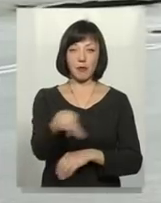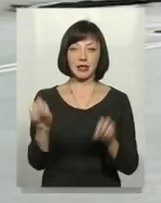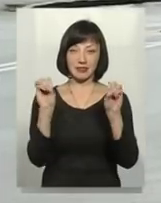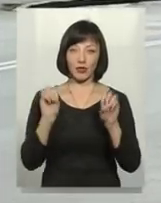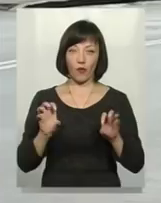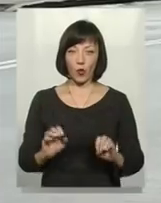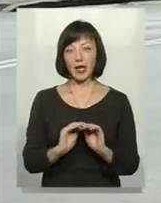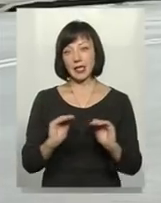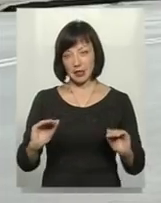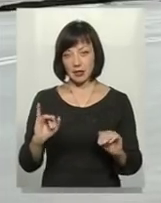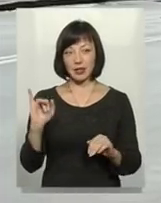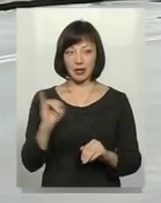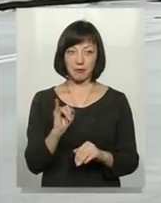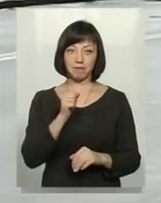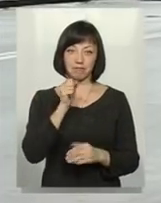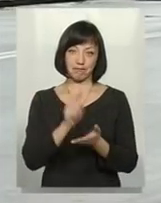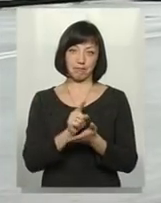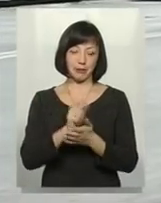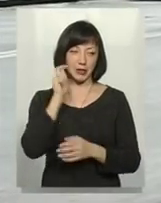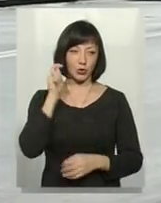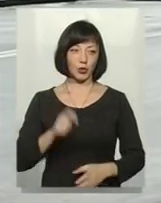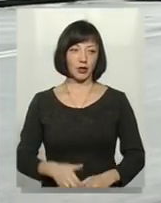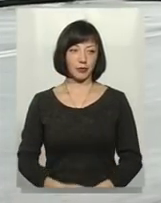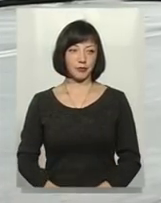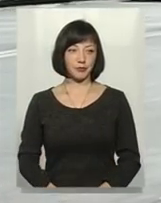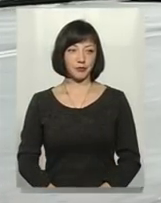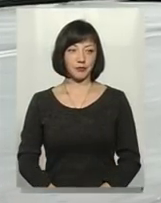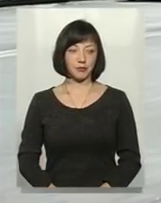і школярі, і зовсім літні люди.